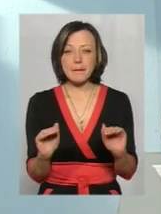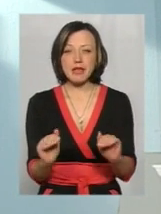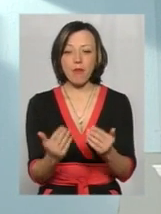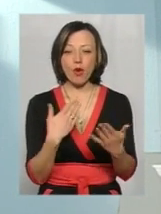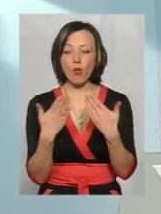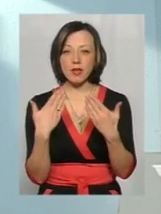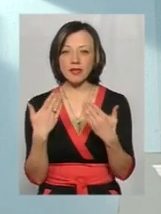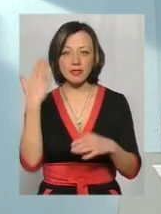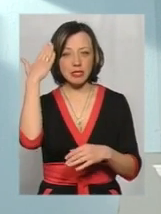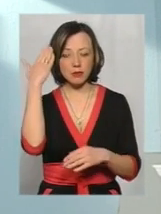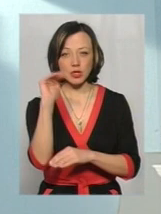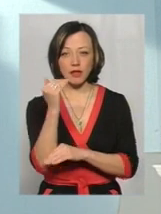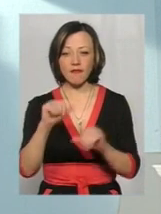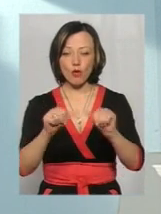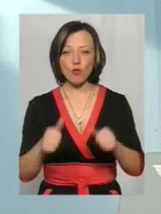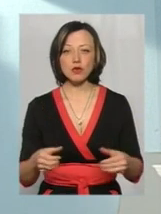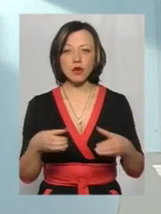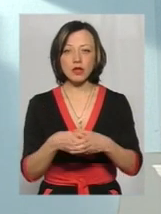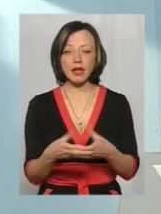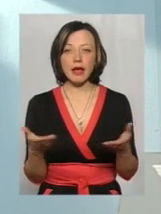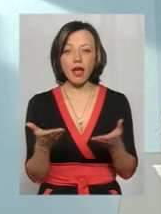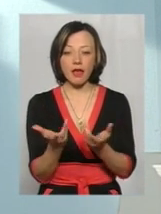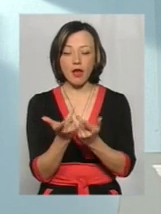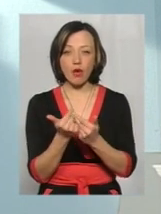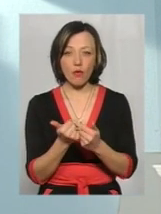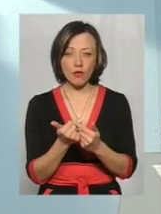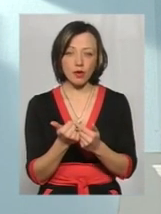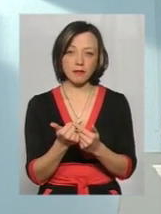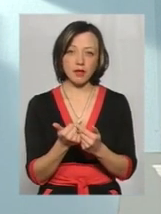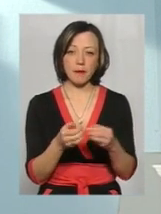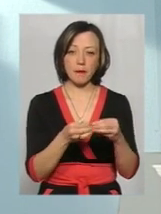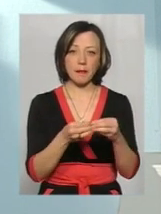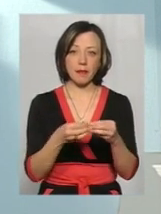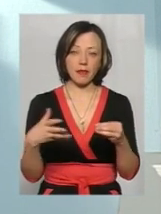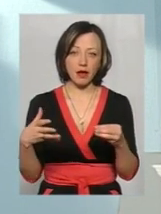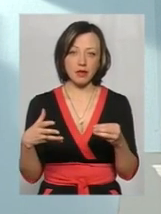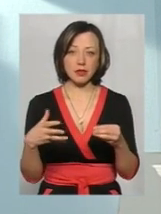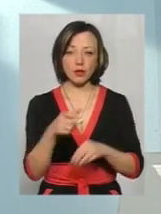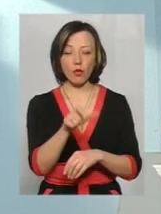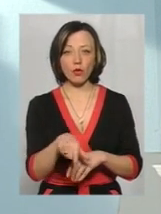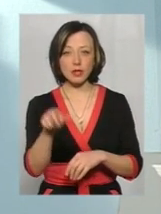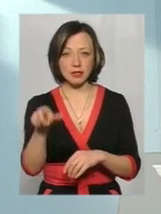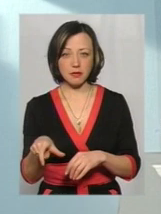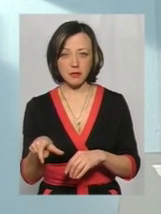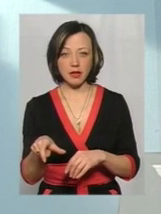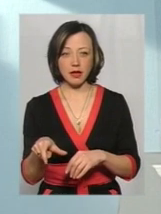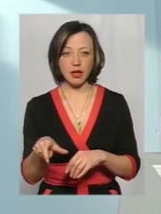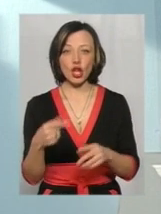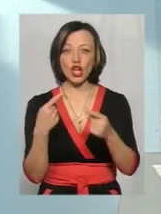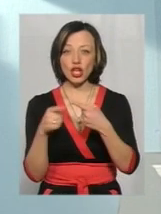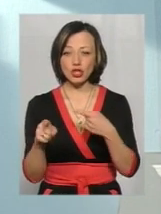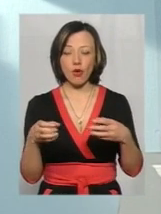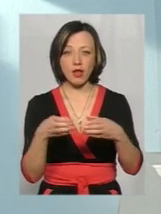комунікативні здібності дитини формуються в колективі, який нараховує від 15 осіб. Всіх